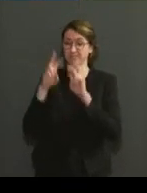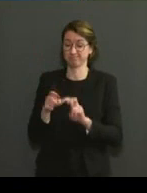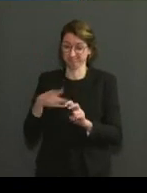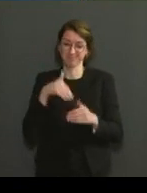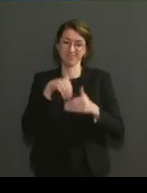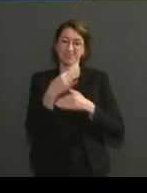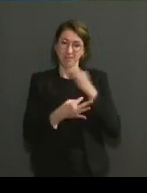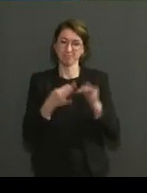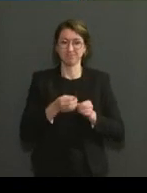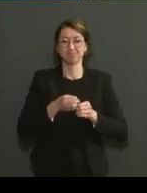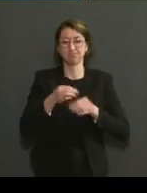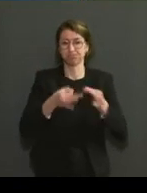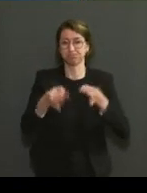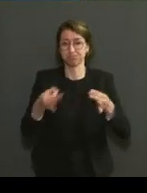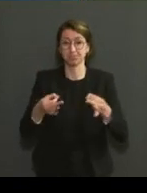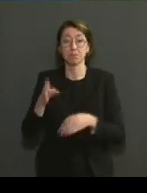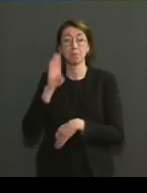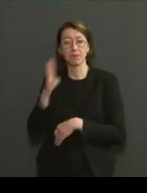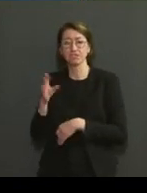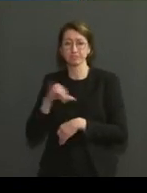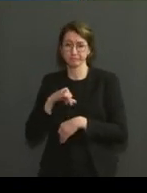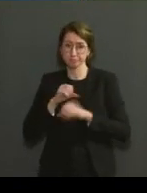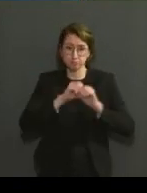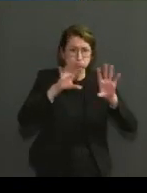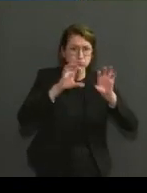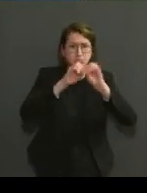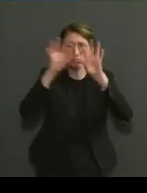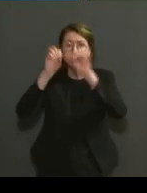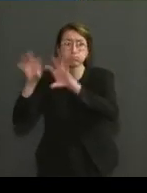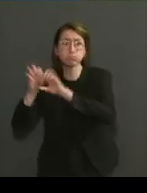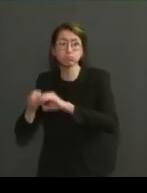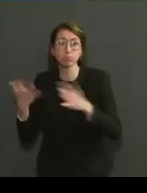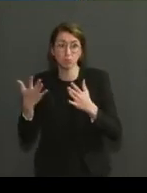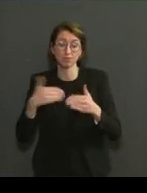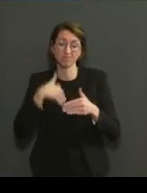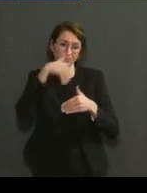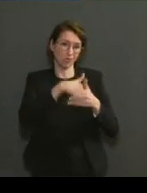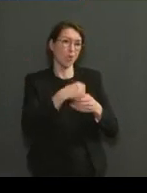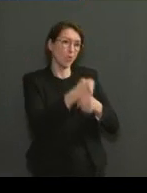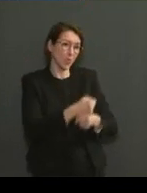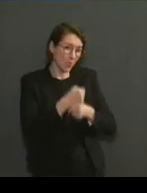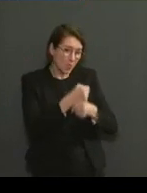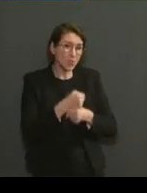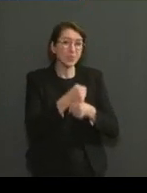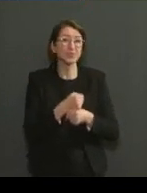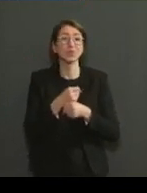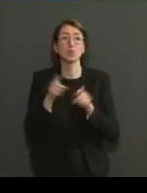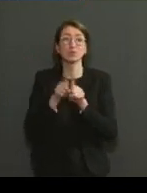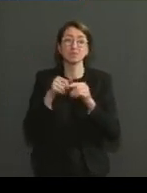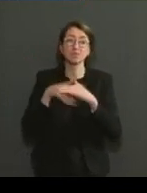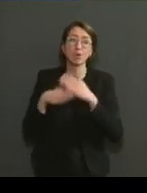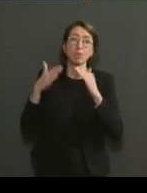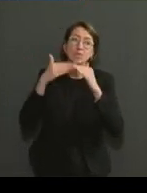clusters significatifs sont présents dans les maisons de repos et dans les maisons de repos et de soins. Et puis, il ne